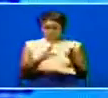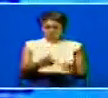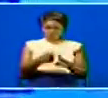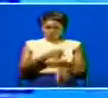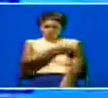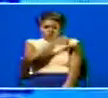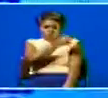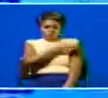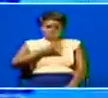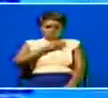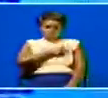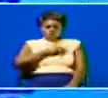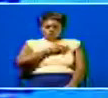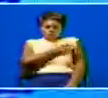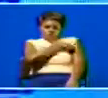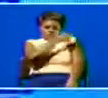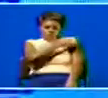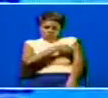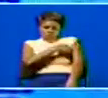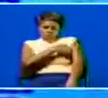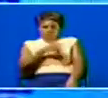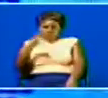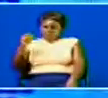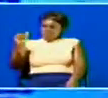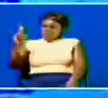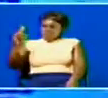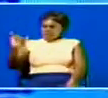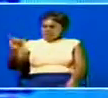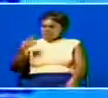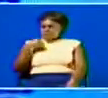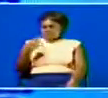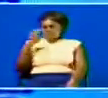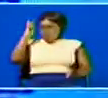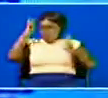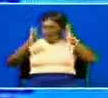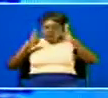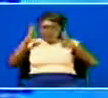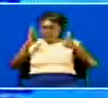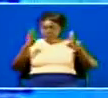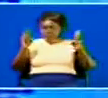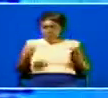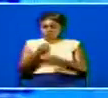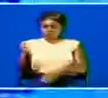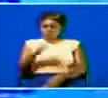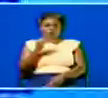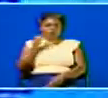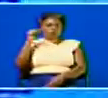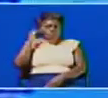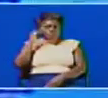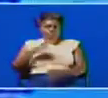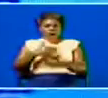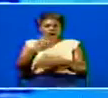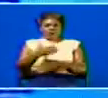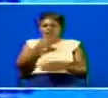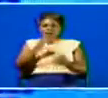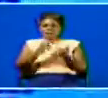hospitali ya kimisheni ya Ombo alikolazwa, Mary Rioba Mwita amesema ana hofu kurudi nyumbani kwake baada ya kitendo cha kinyama